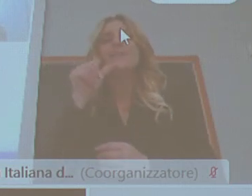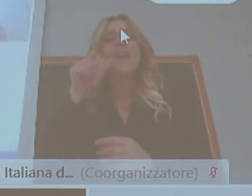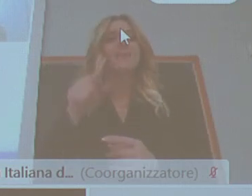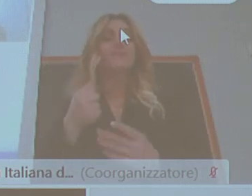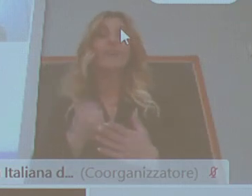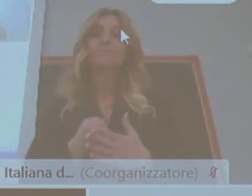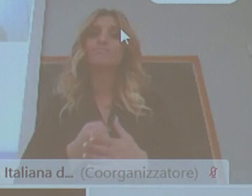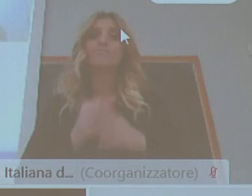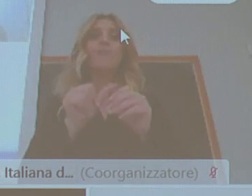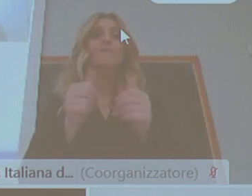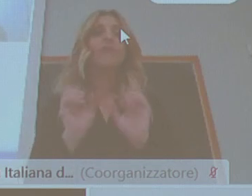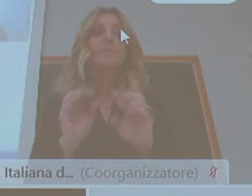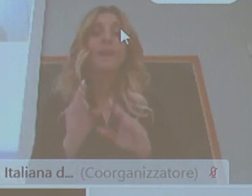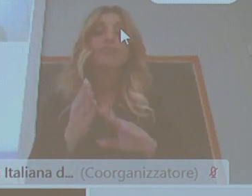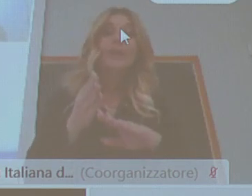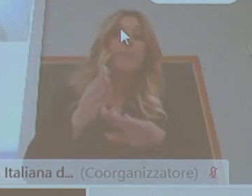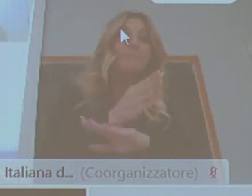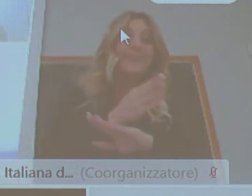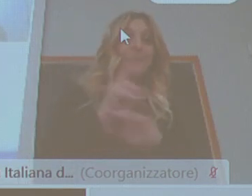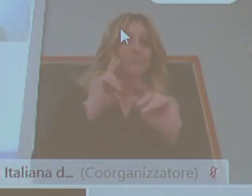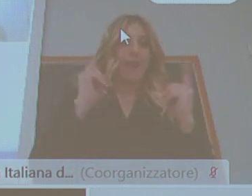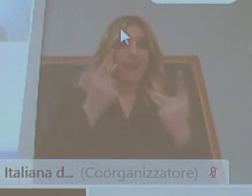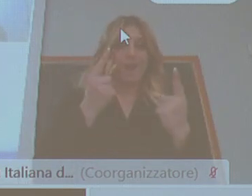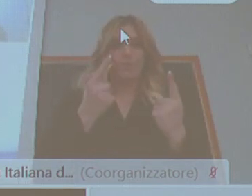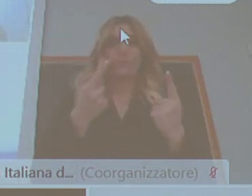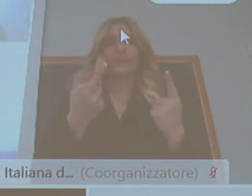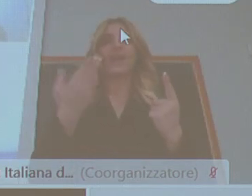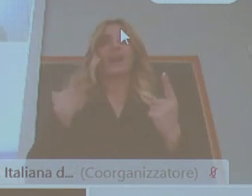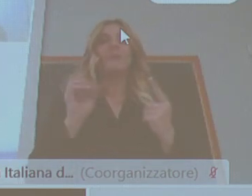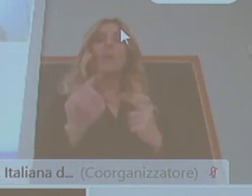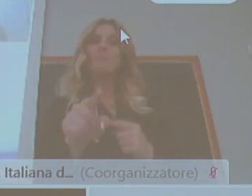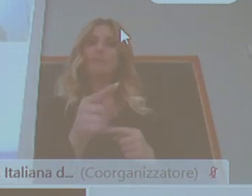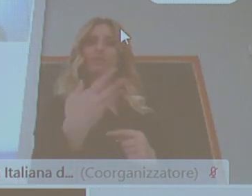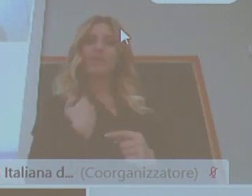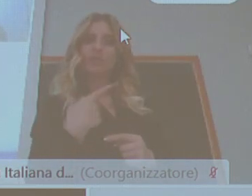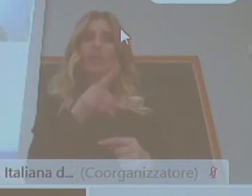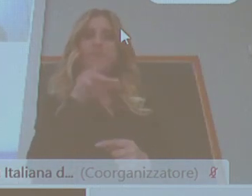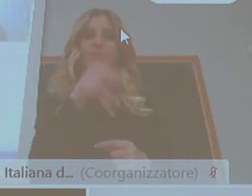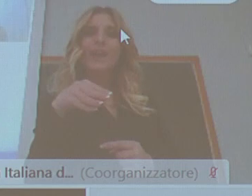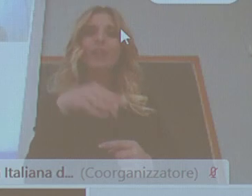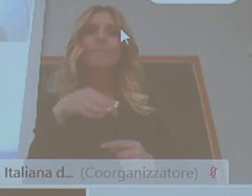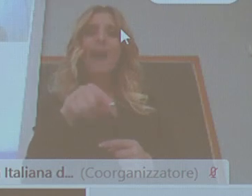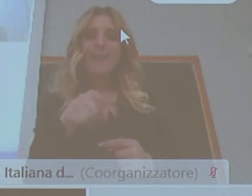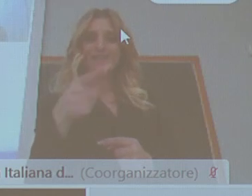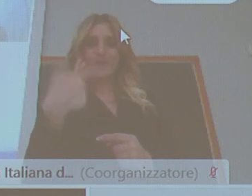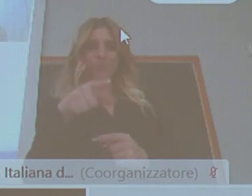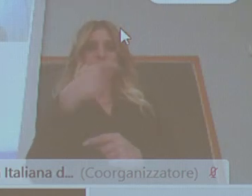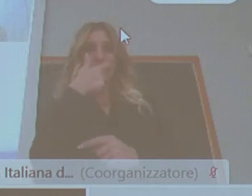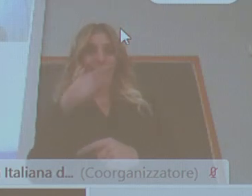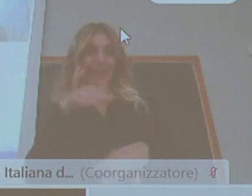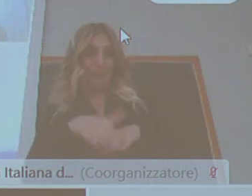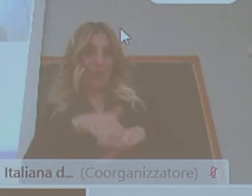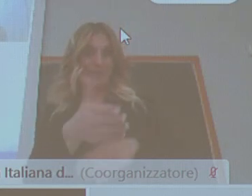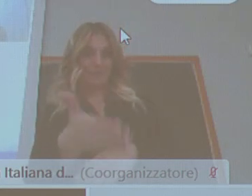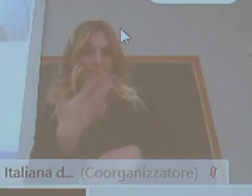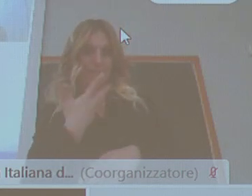post laurea. Lei che appunto ci ha parlato del master, alla luce di questa esperienza che state facendo lì a Teramo,